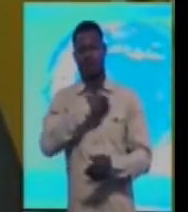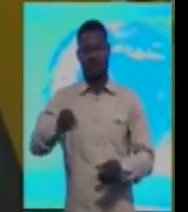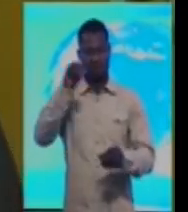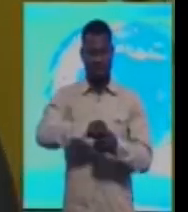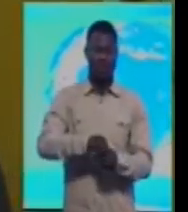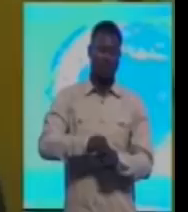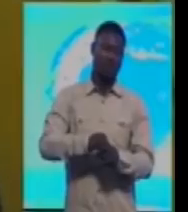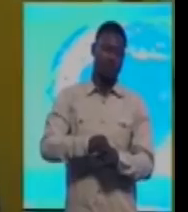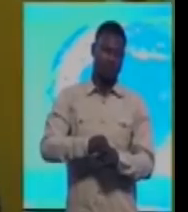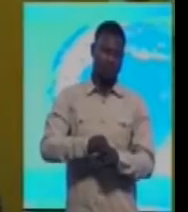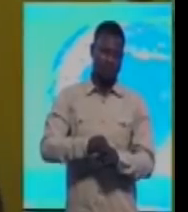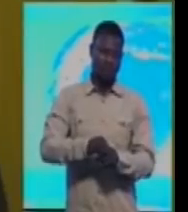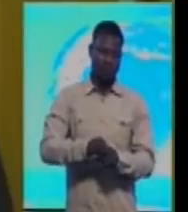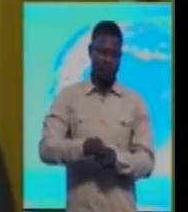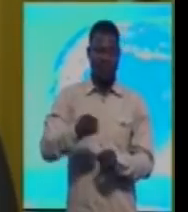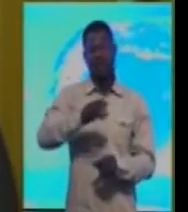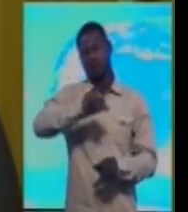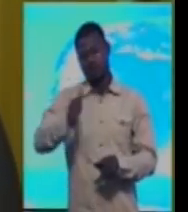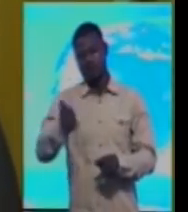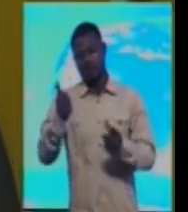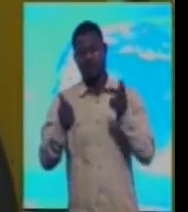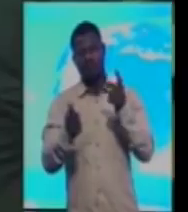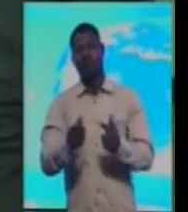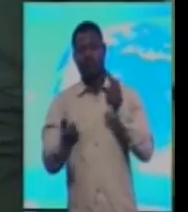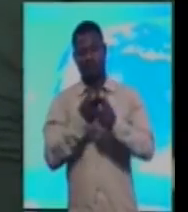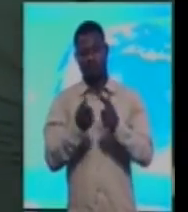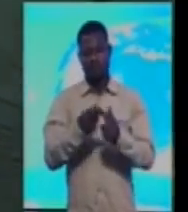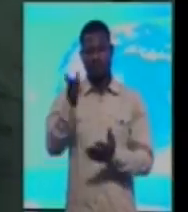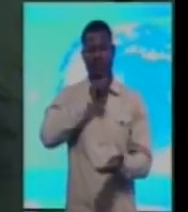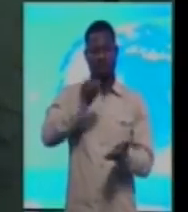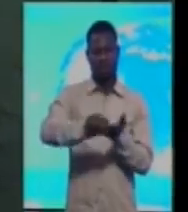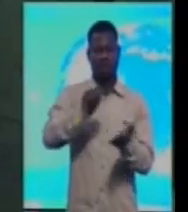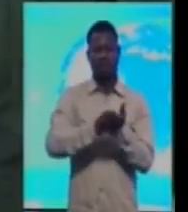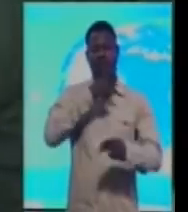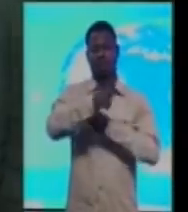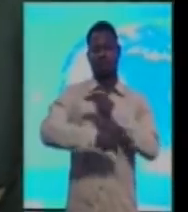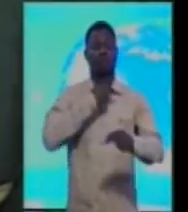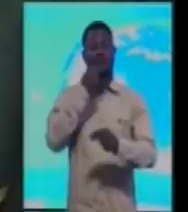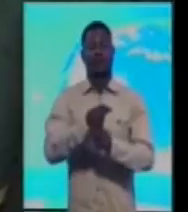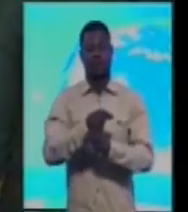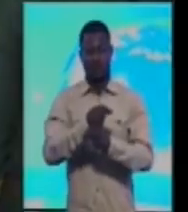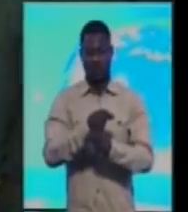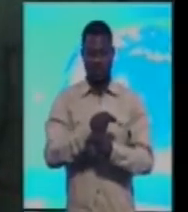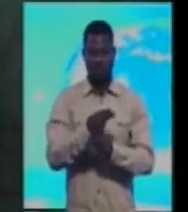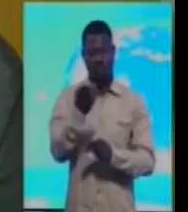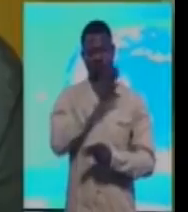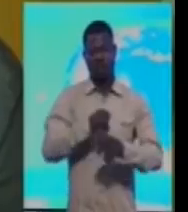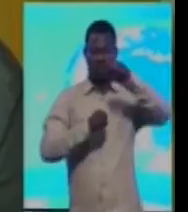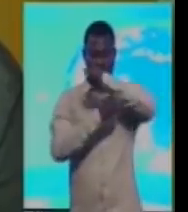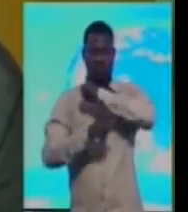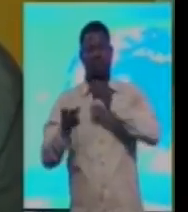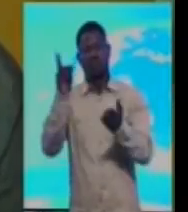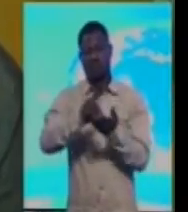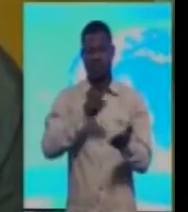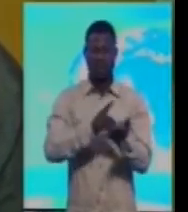droit à un module sur les textes nationaux, notamment le texte qui consacre la protection des droits de la femme. Le